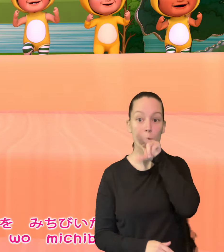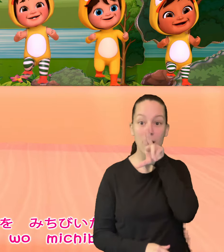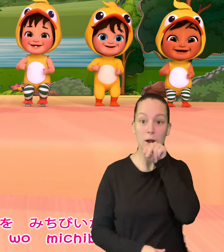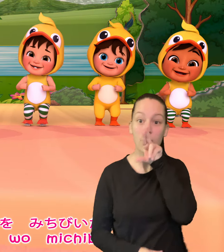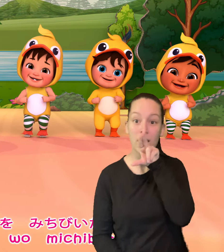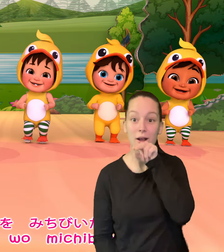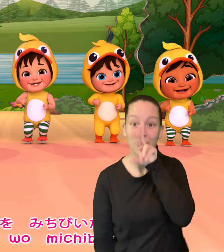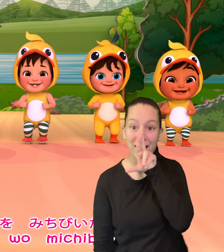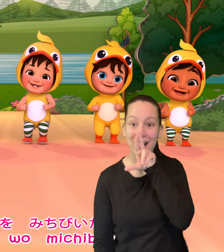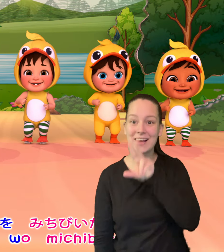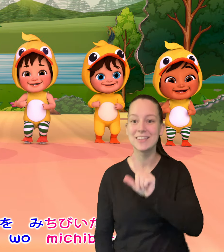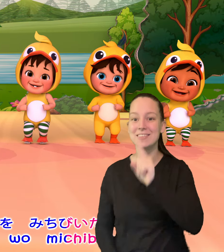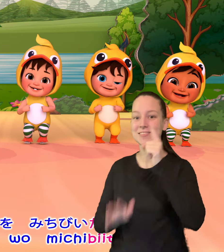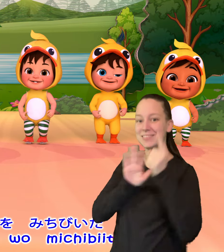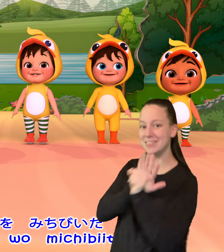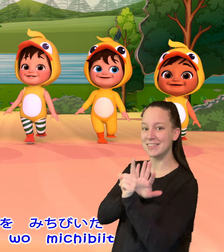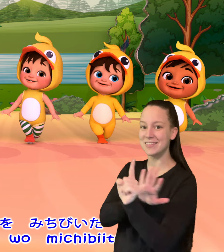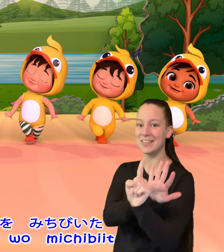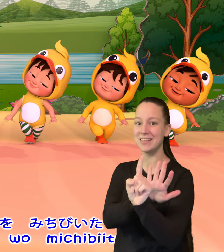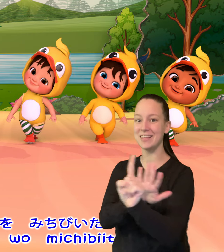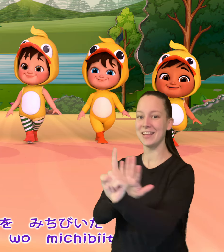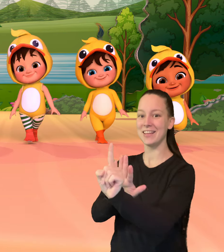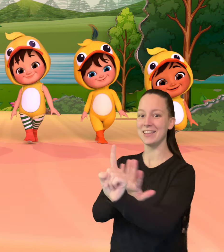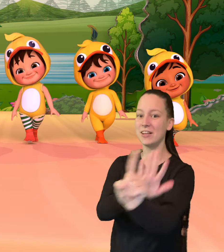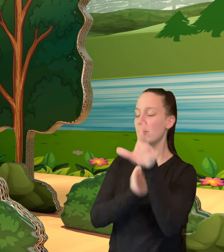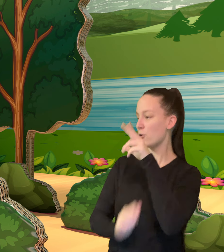他のア導い